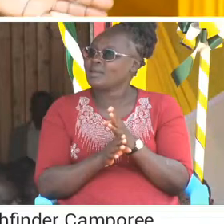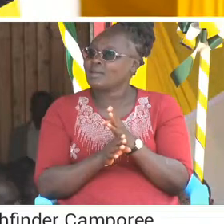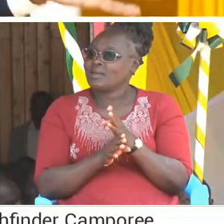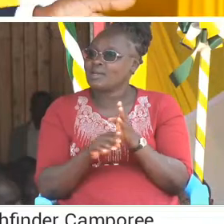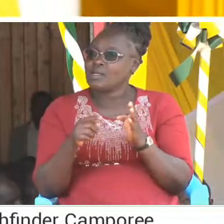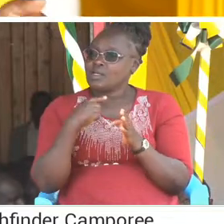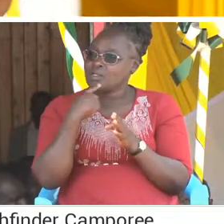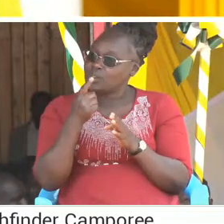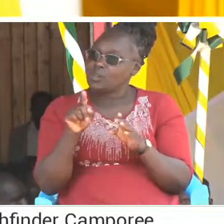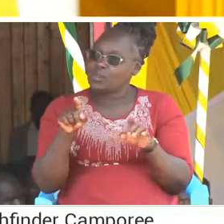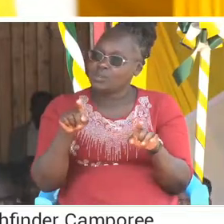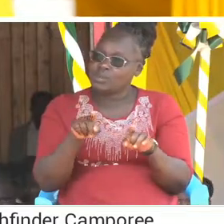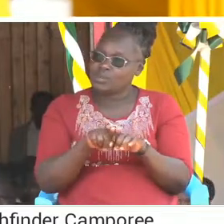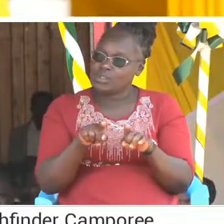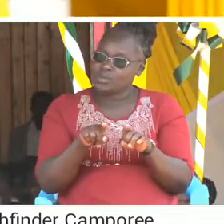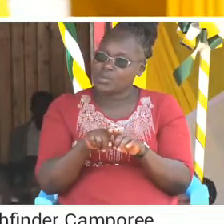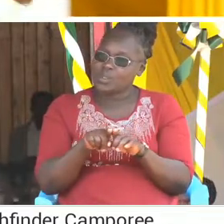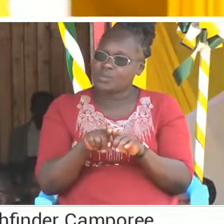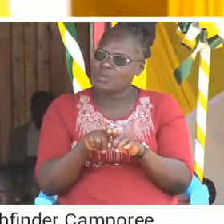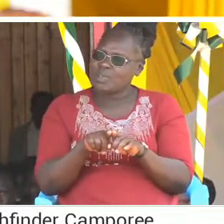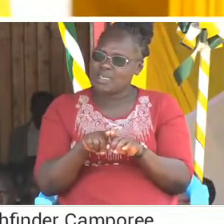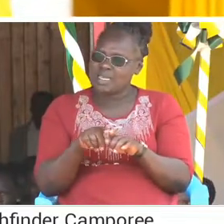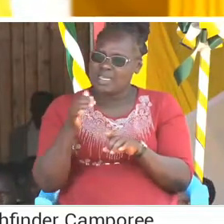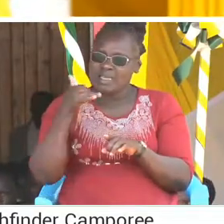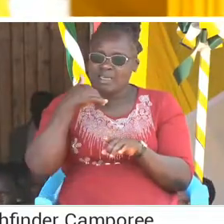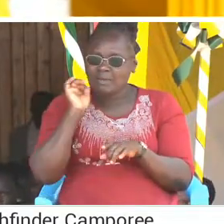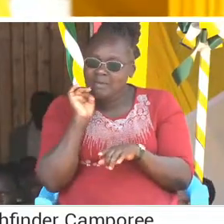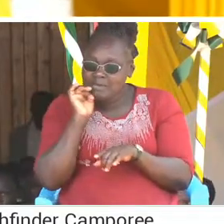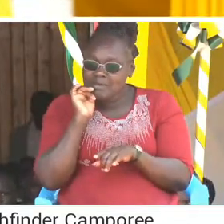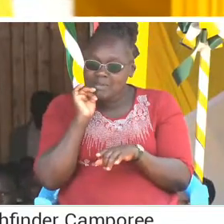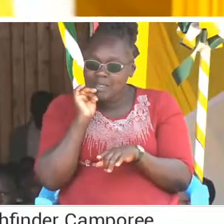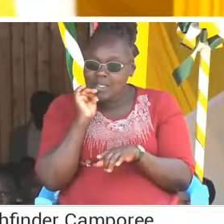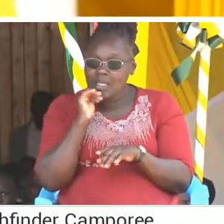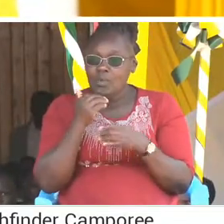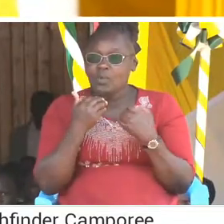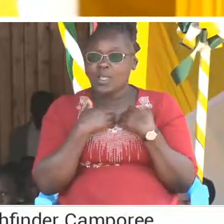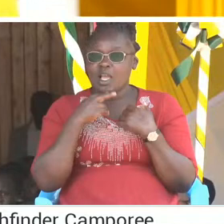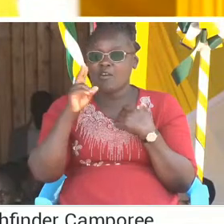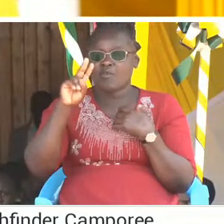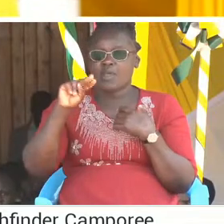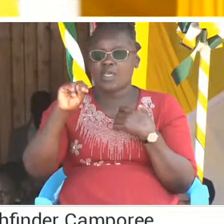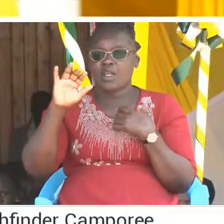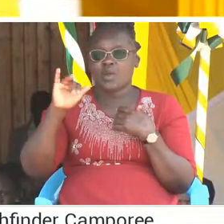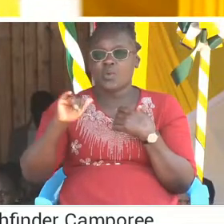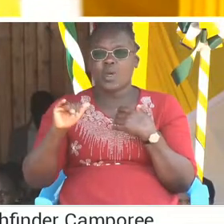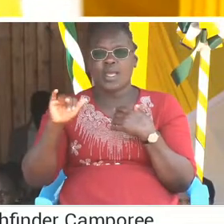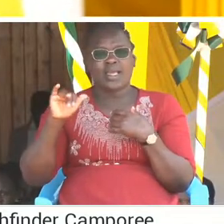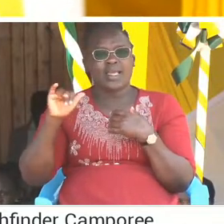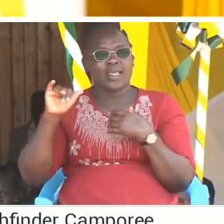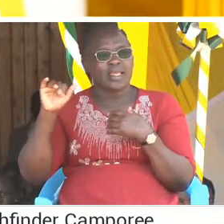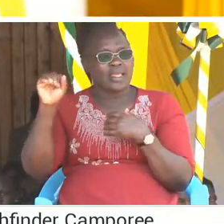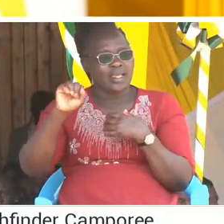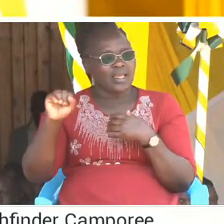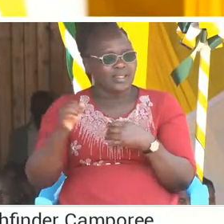ngine kwa rida ya heshima ya hata hii national ya Kenya. Sindio?